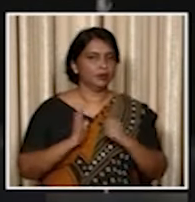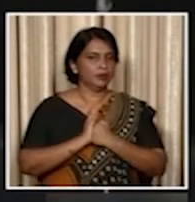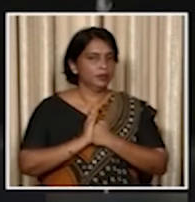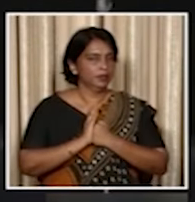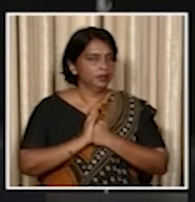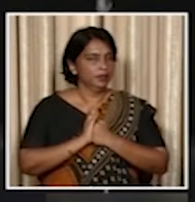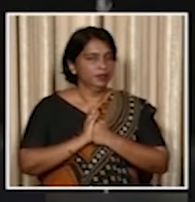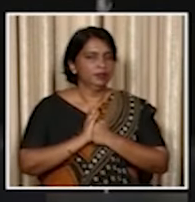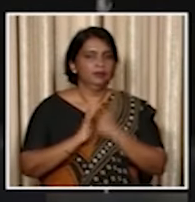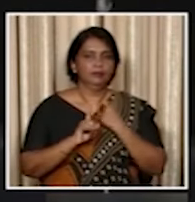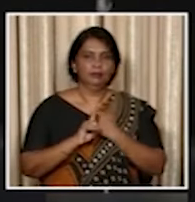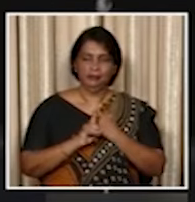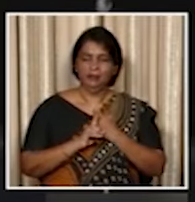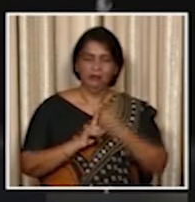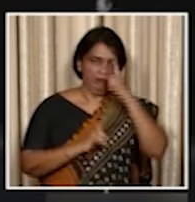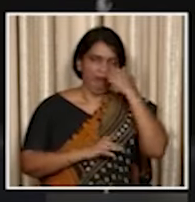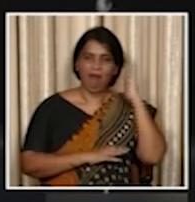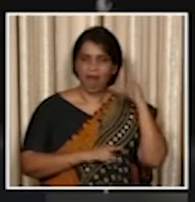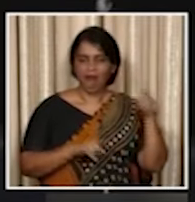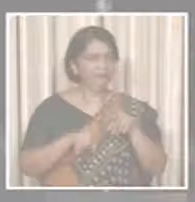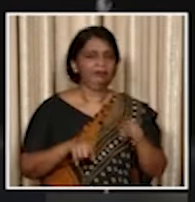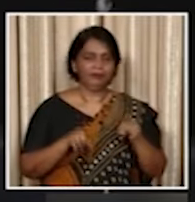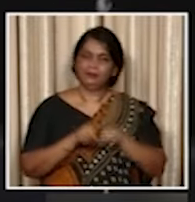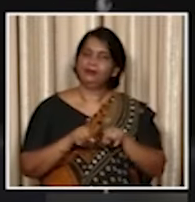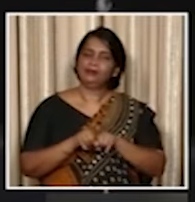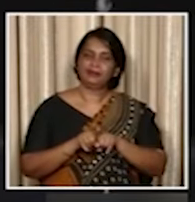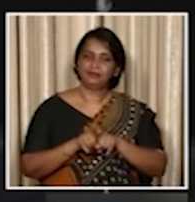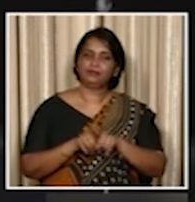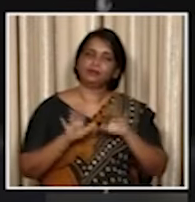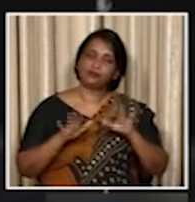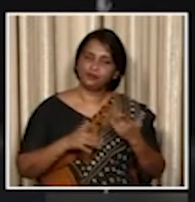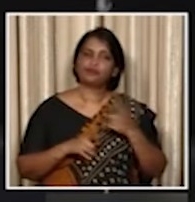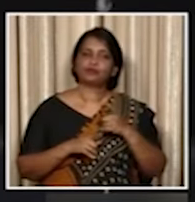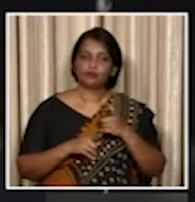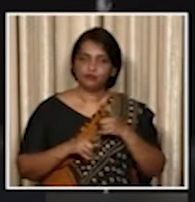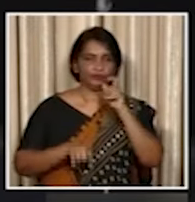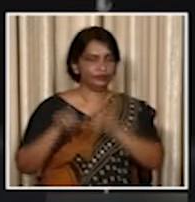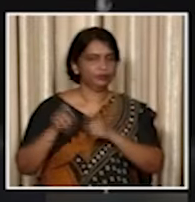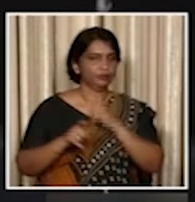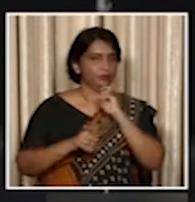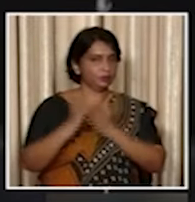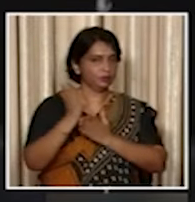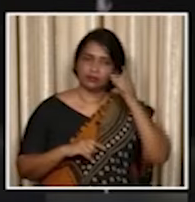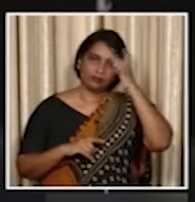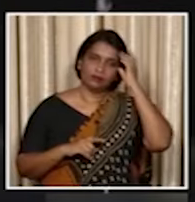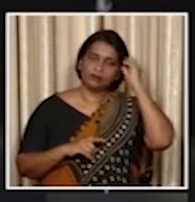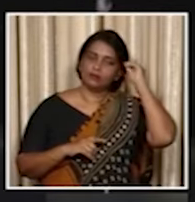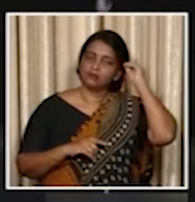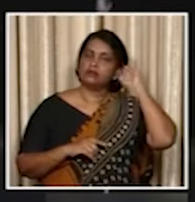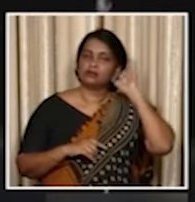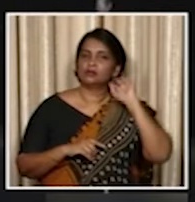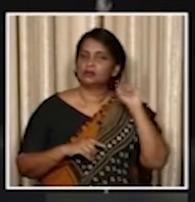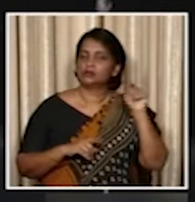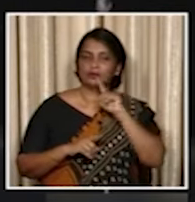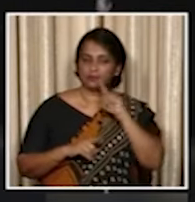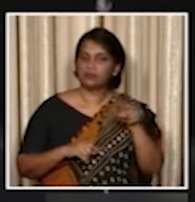අතිකරු කාදල් හිම්පාණන් සමග මේ බ්‍රේකින් නිවුස් එකට අනුව ඕනෙම පිටිෂනර්ස්ලා පිටිෂන් එකක් දැම්මම සුප්‍රීම් කෝට් එකට ලීව් ග්‍රාන්ට්